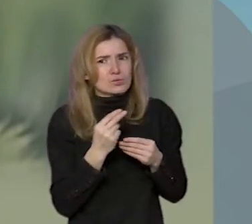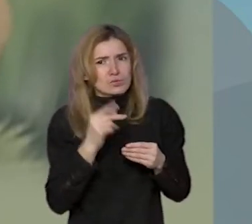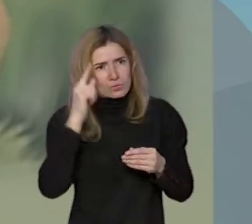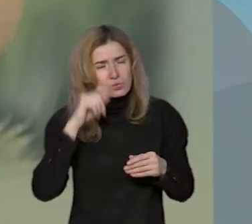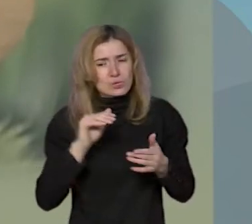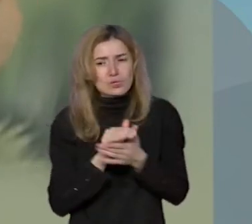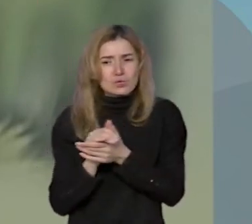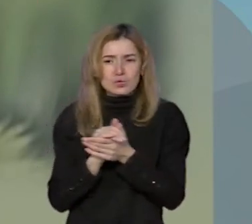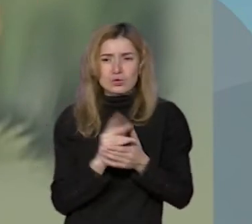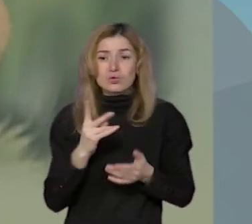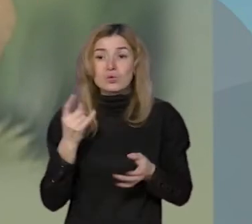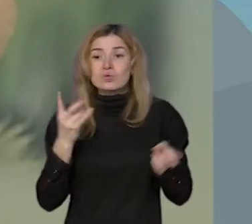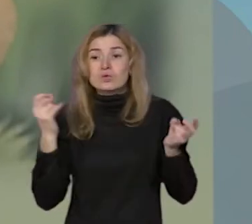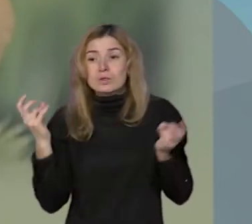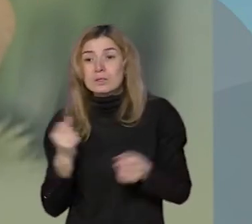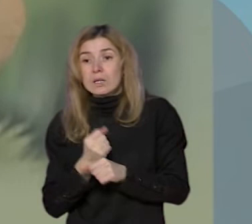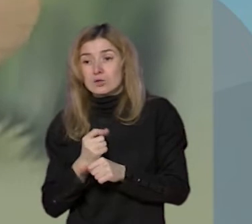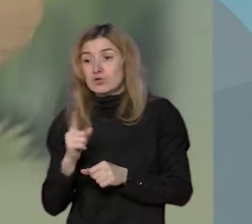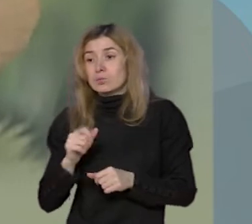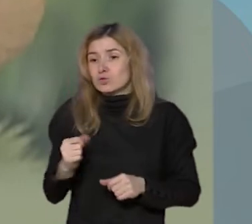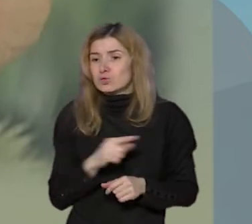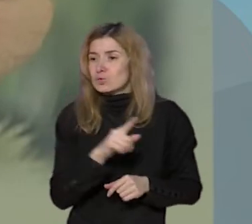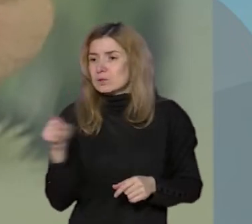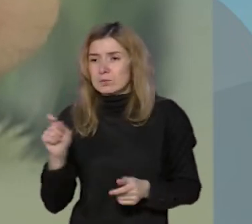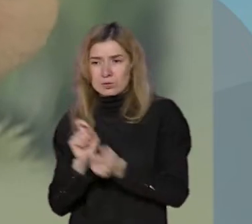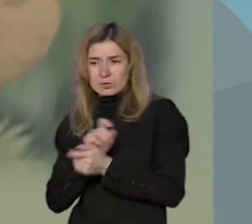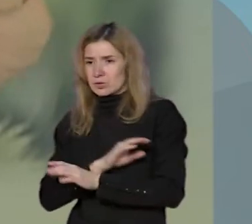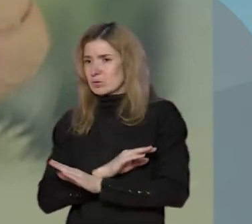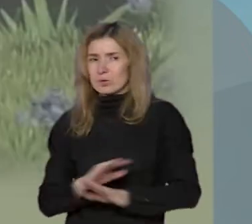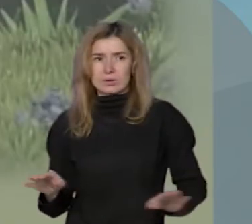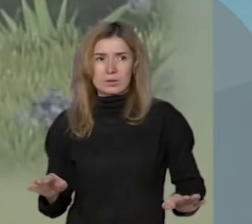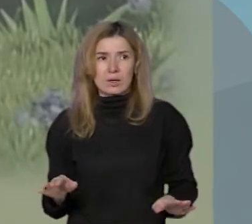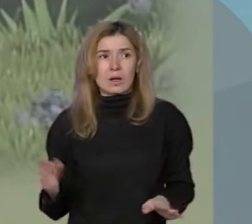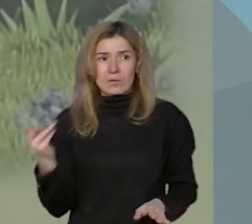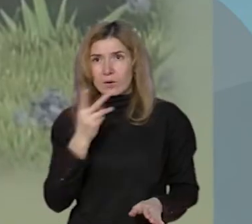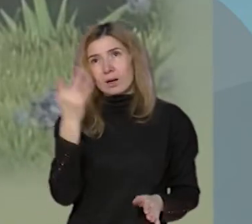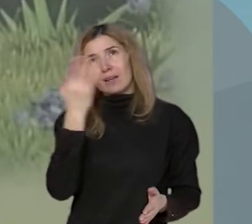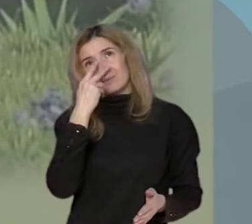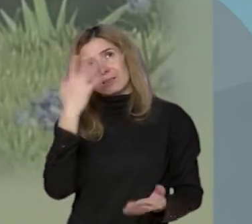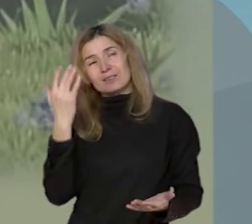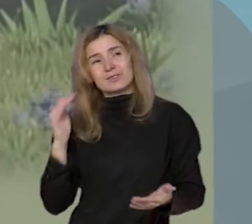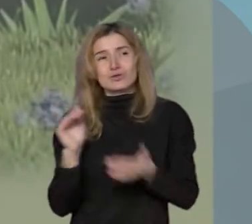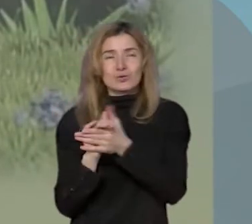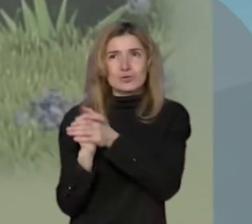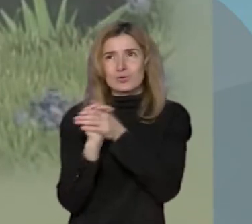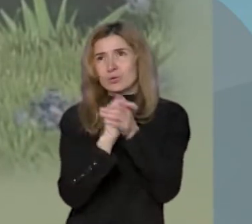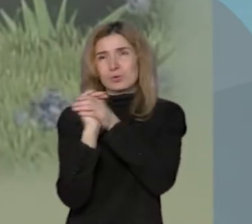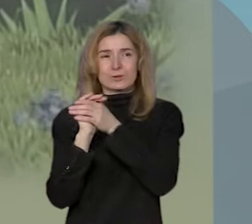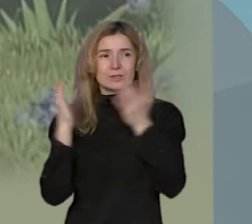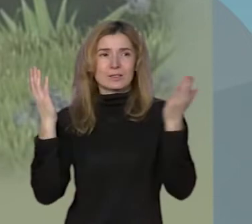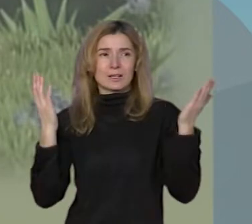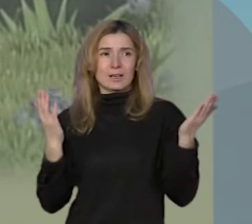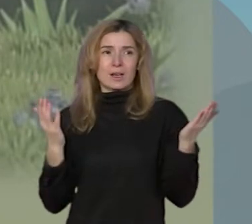научиться дружить. Что надо делать, чтобы с друзьями не ссориться? Вы-то вон какие